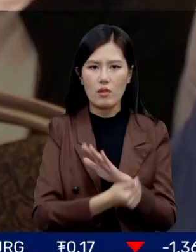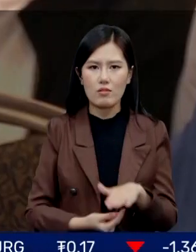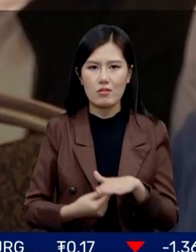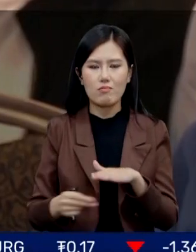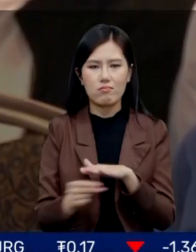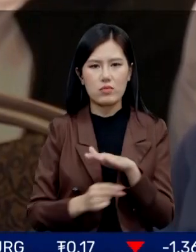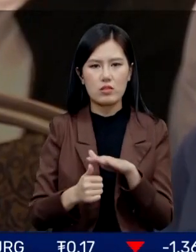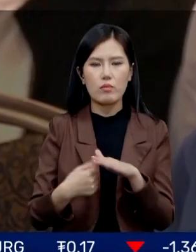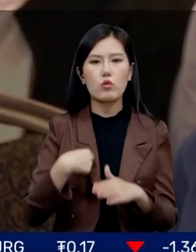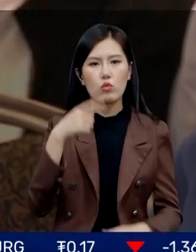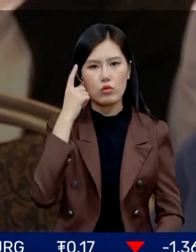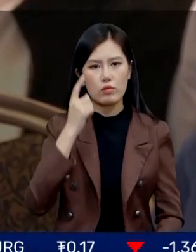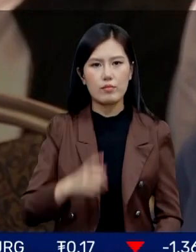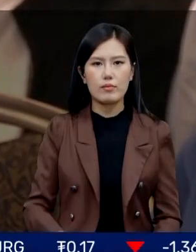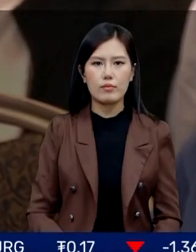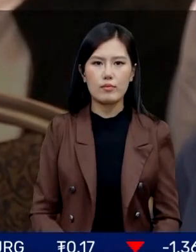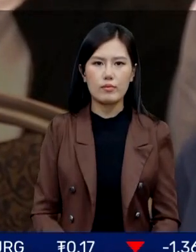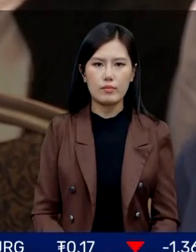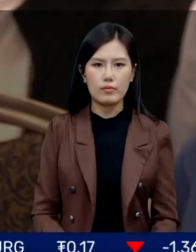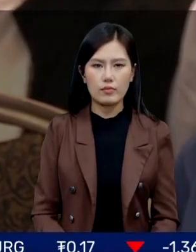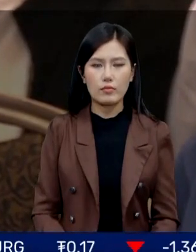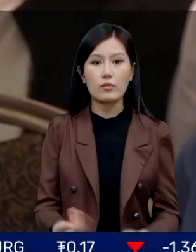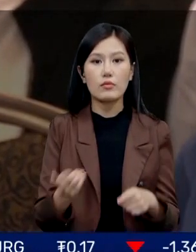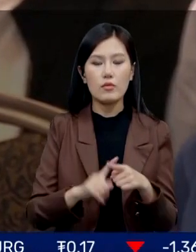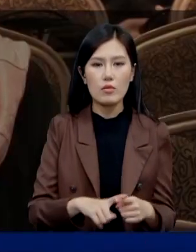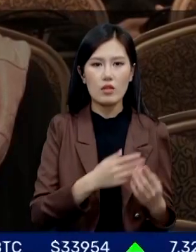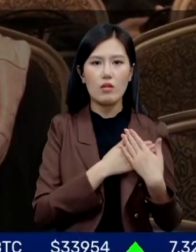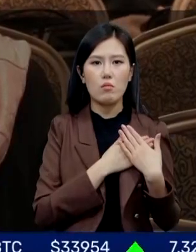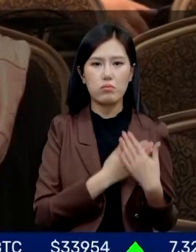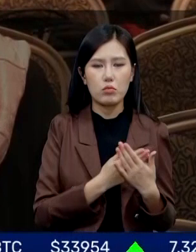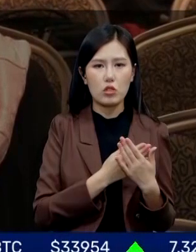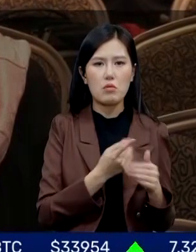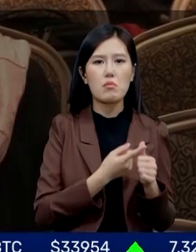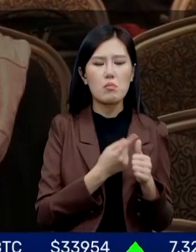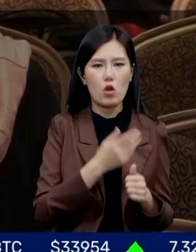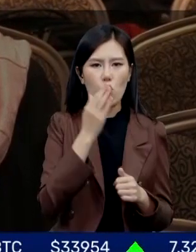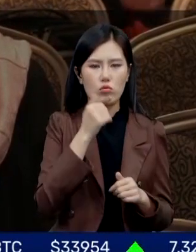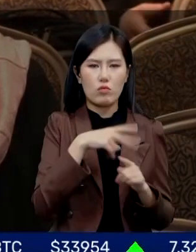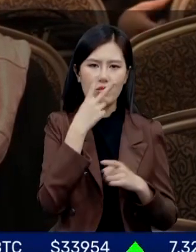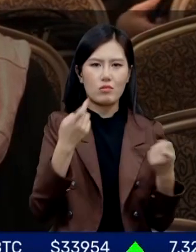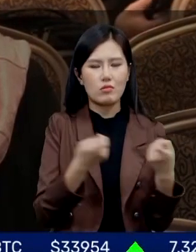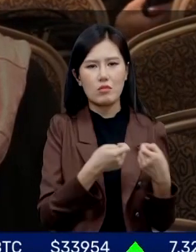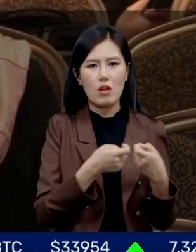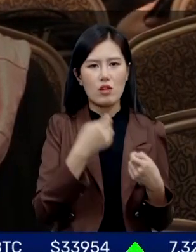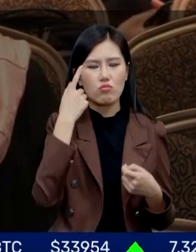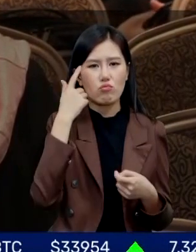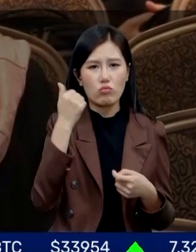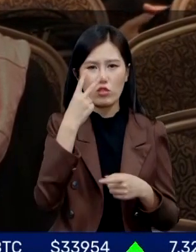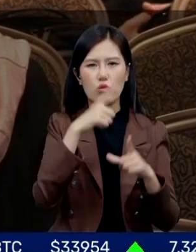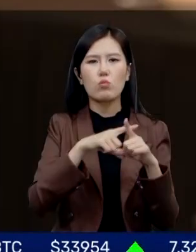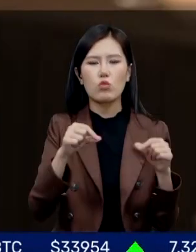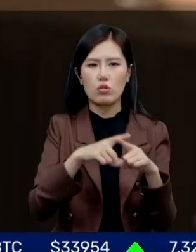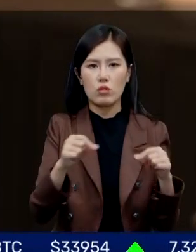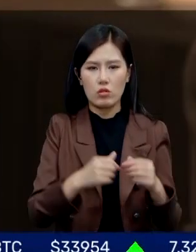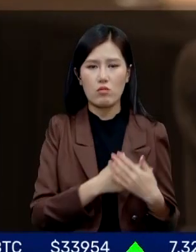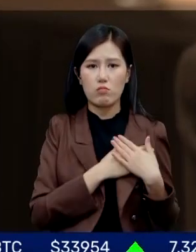байгаа. Хааж юм бэ лээ. Замун сайн дурын ажилтан гэхээр л өсвөр насны хүүхдүүд байдаг гэх хэвшмэл ойлголтыг халж сайн дурын